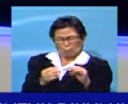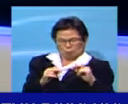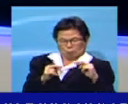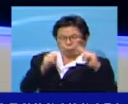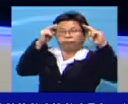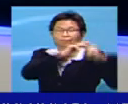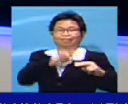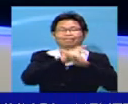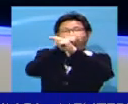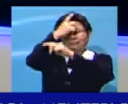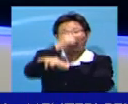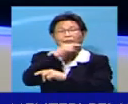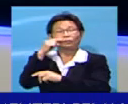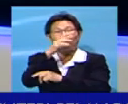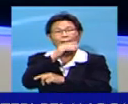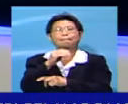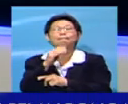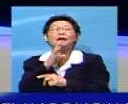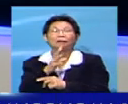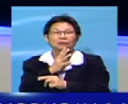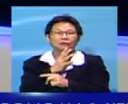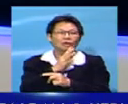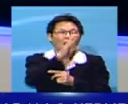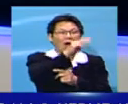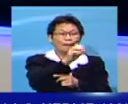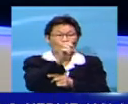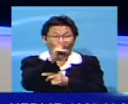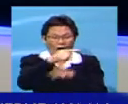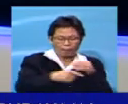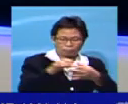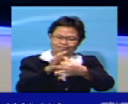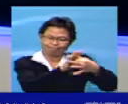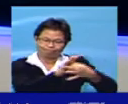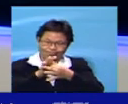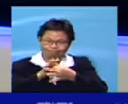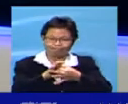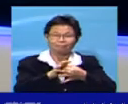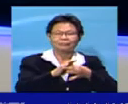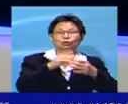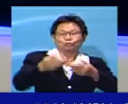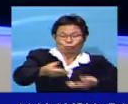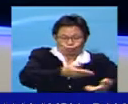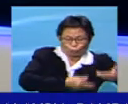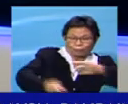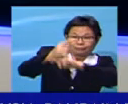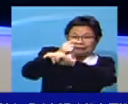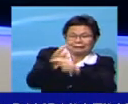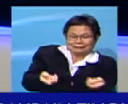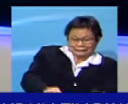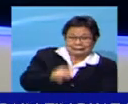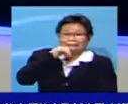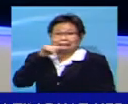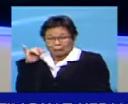Menteri Pertahanan Dato' Sri Shamuddin Tan Hussein berkata menerusi MOU mengenai kerjasama dan pertukaran pertahanan yang ditandatangani